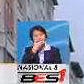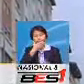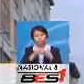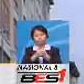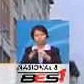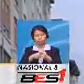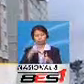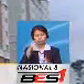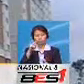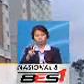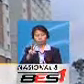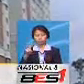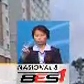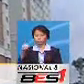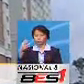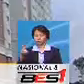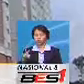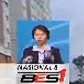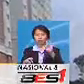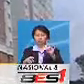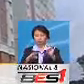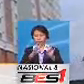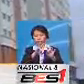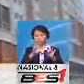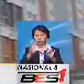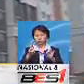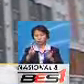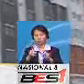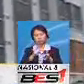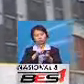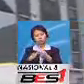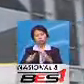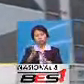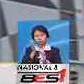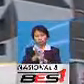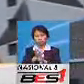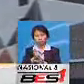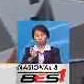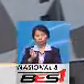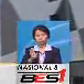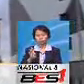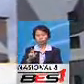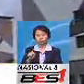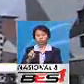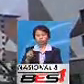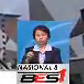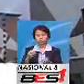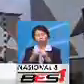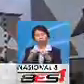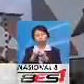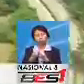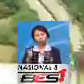Februari 2016 sebanyak r876 permohonan diluluskan bank simpanan nasional melibatkan jumlah